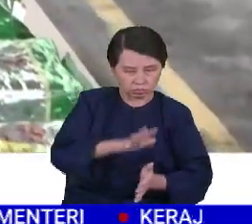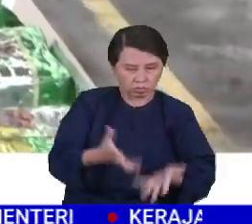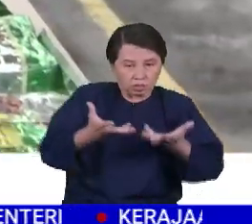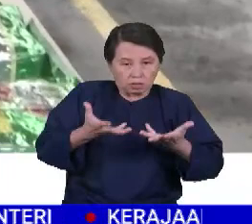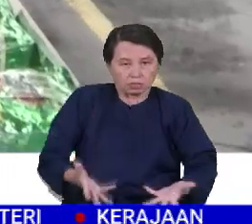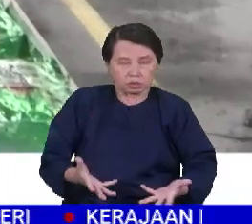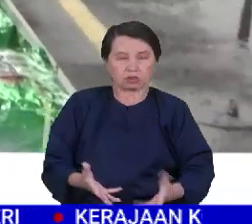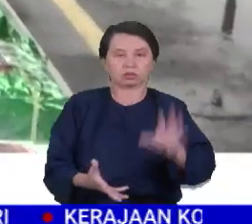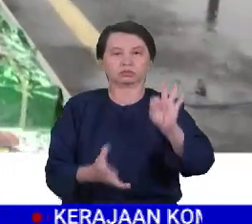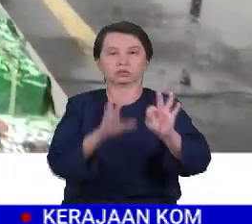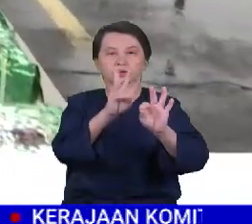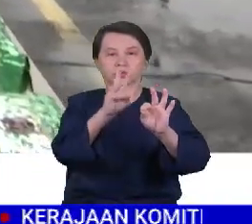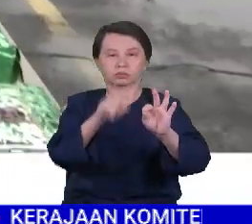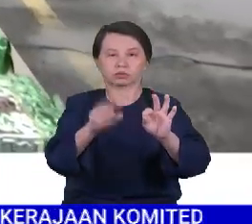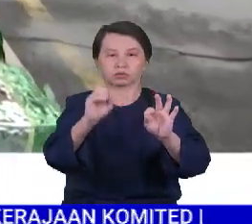berat